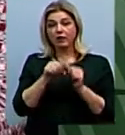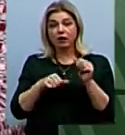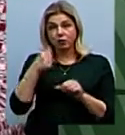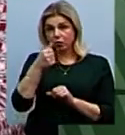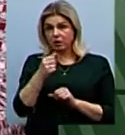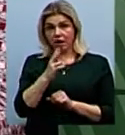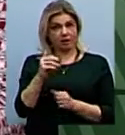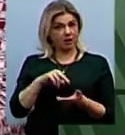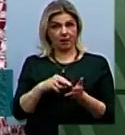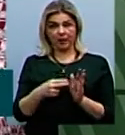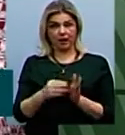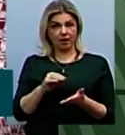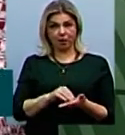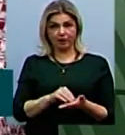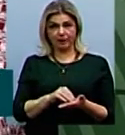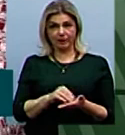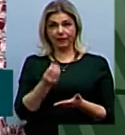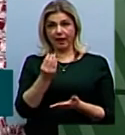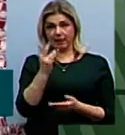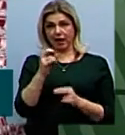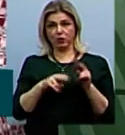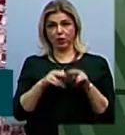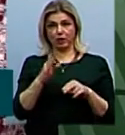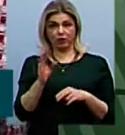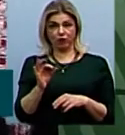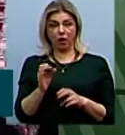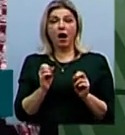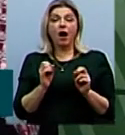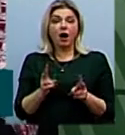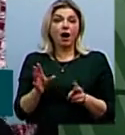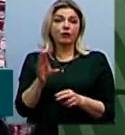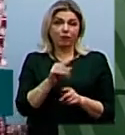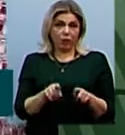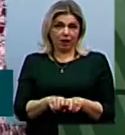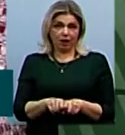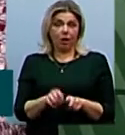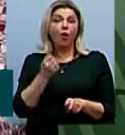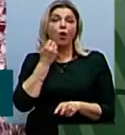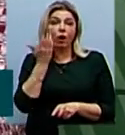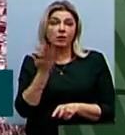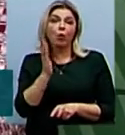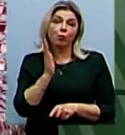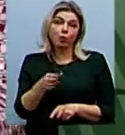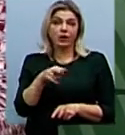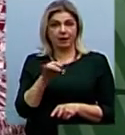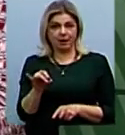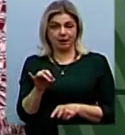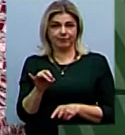не запланированы, деньги на строительство. Ну вот как-то все так. Когда? Будет ли?